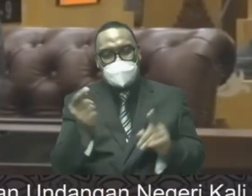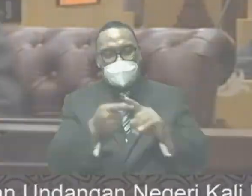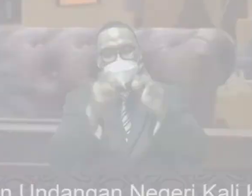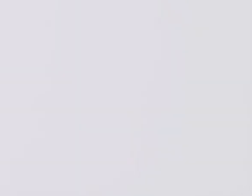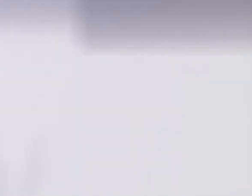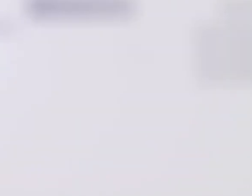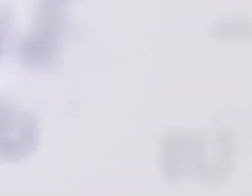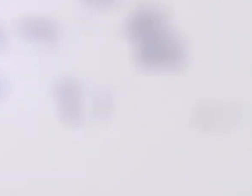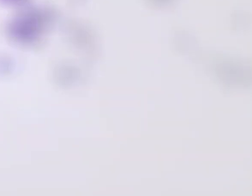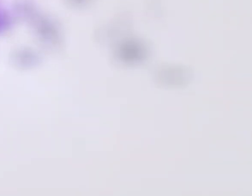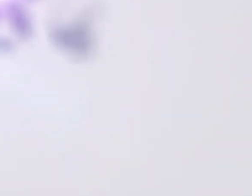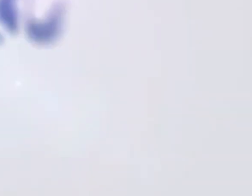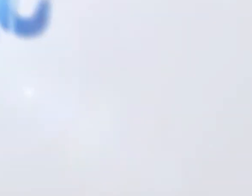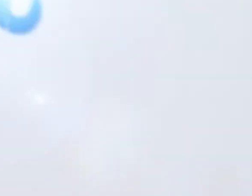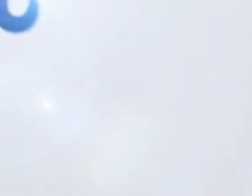kasih